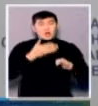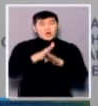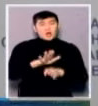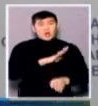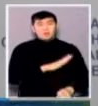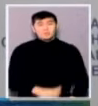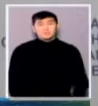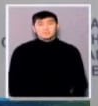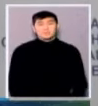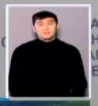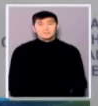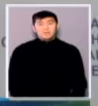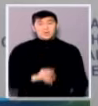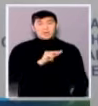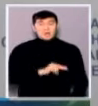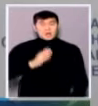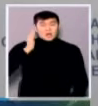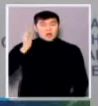атқарылған. Жасалатын